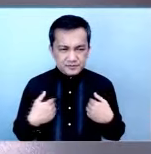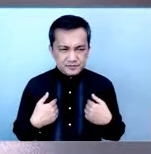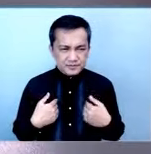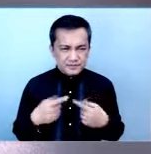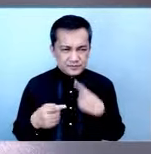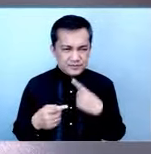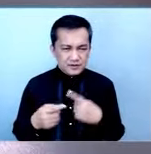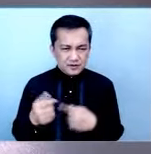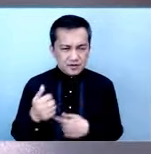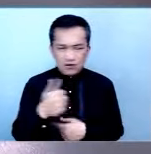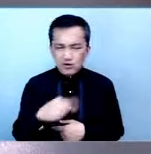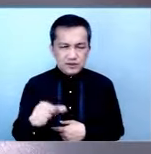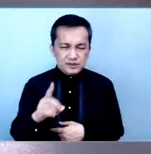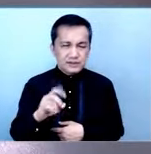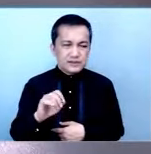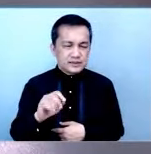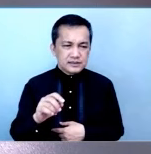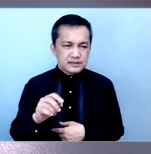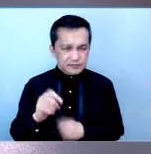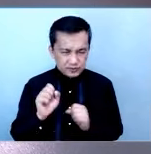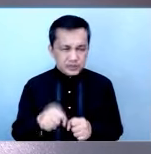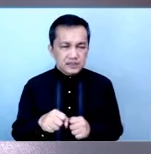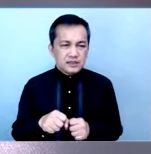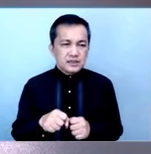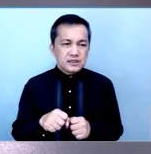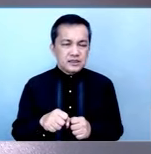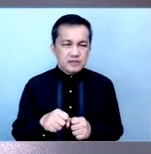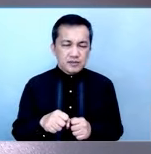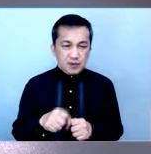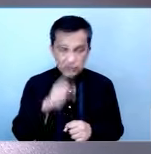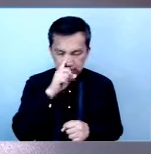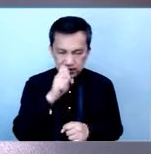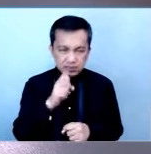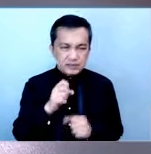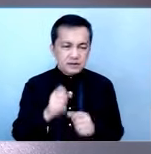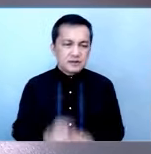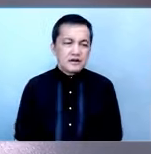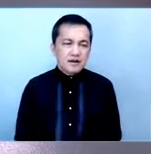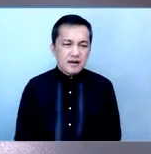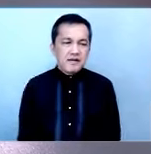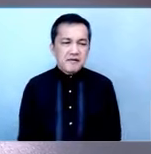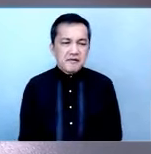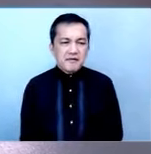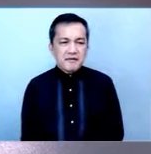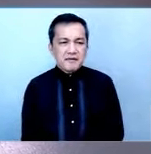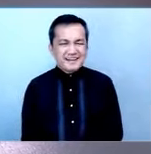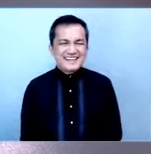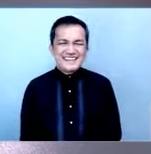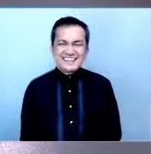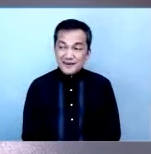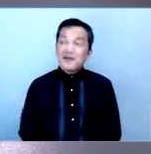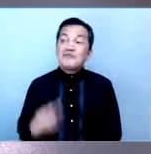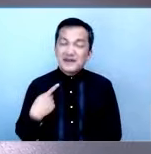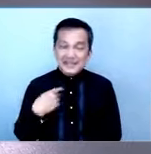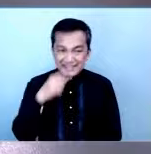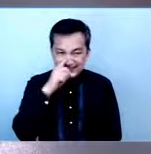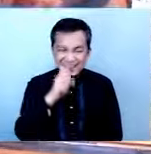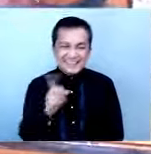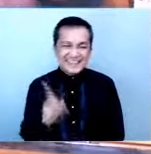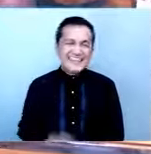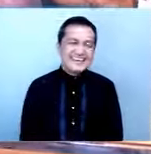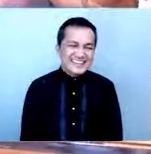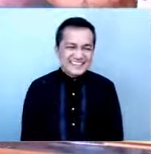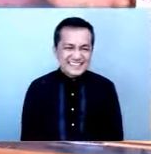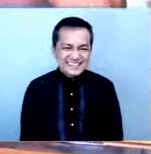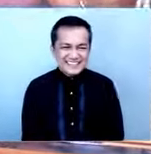dip. Pero pag medyo may edad na, as is siya. May edad na pala. May edad. Sorry po, tinamaan siya.